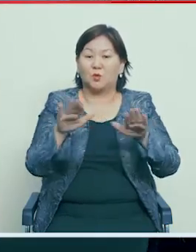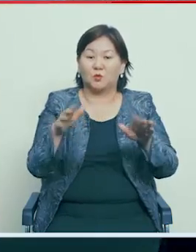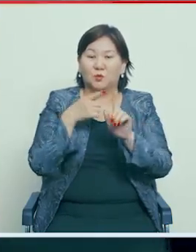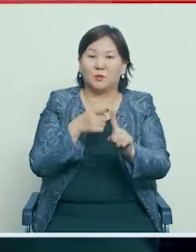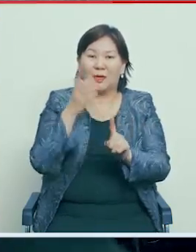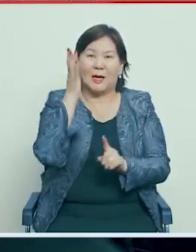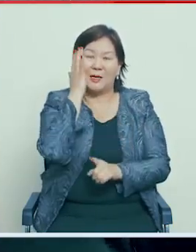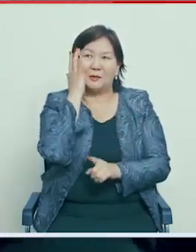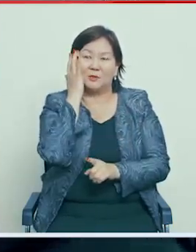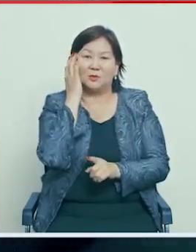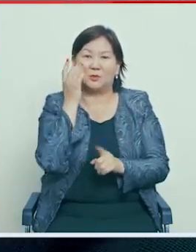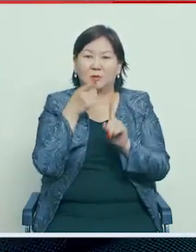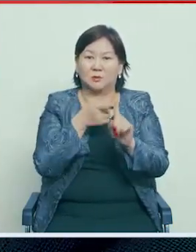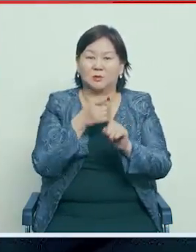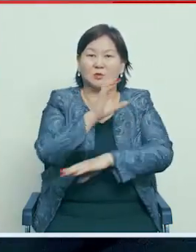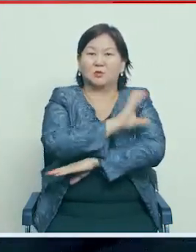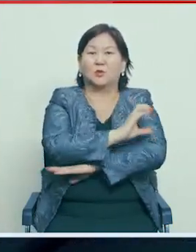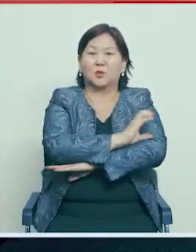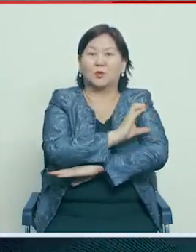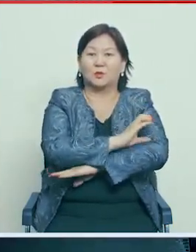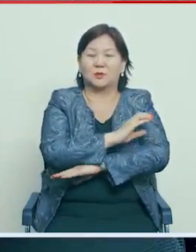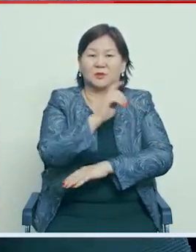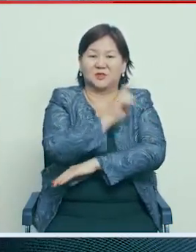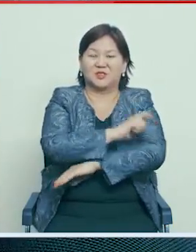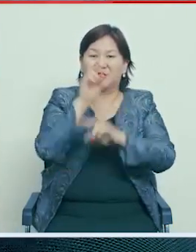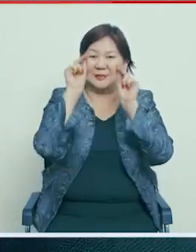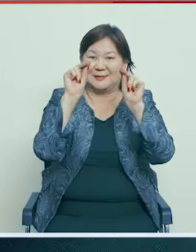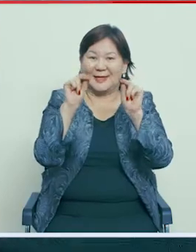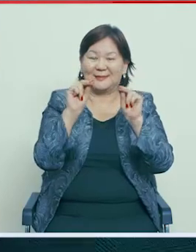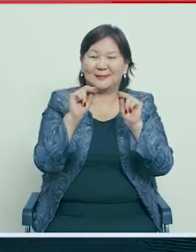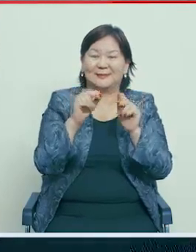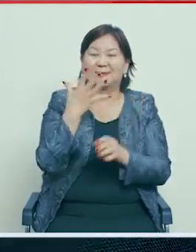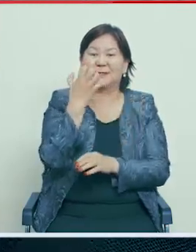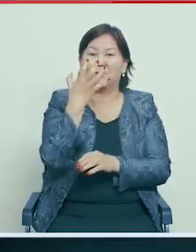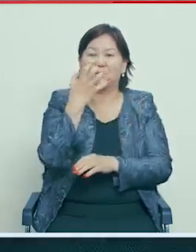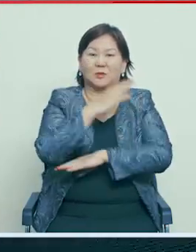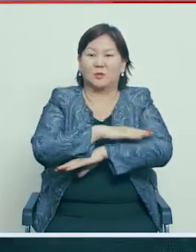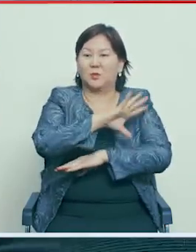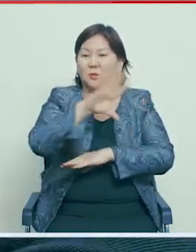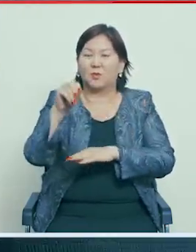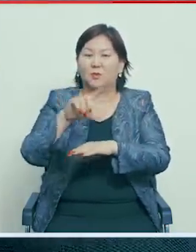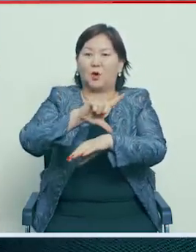зориулсан 100-аар ингээд тэр сургуульд хичээл заасан. Тэгээ би 5 дугаар ангидаа бүх